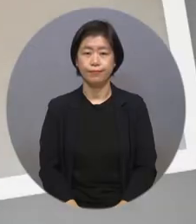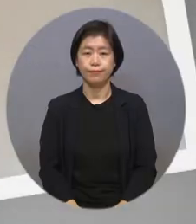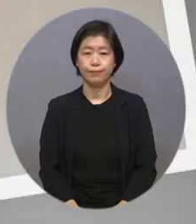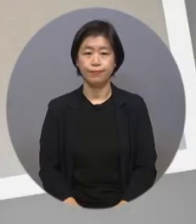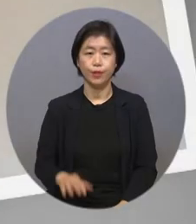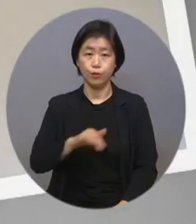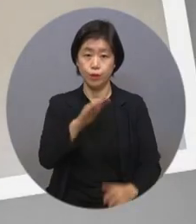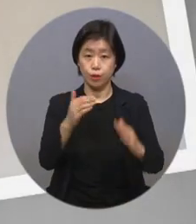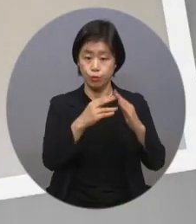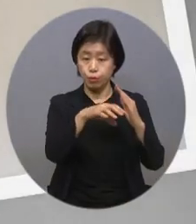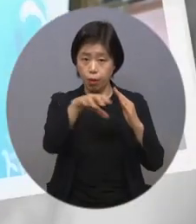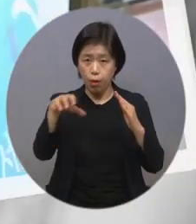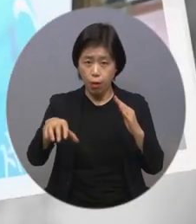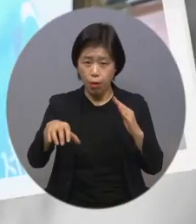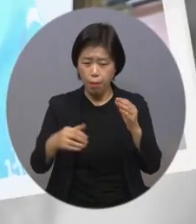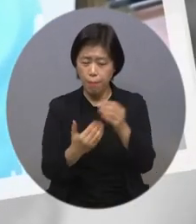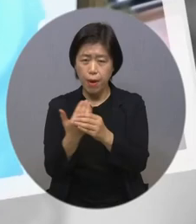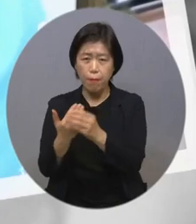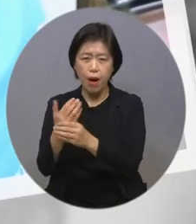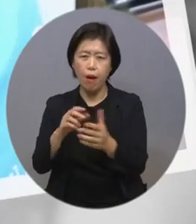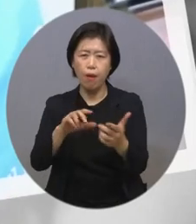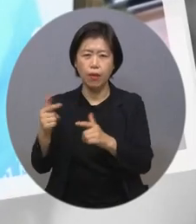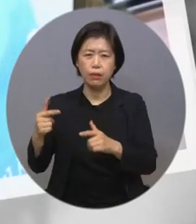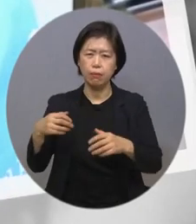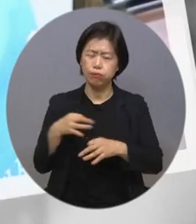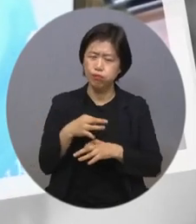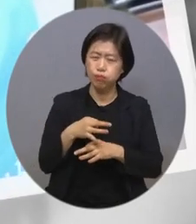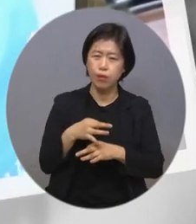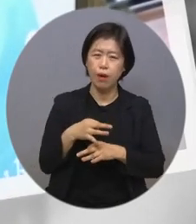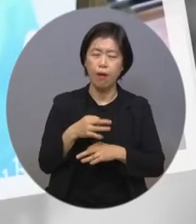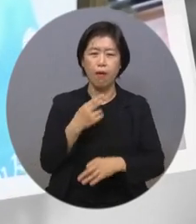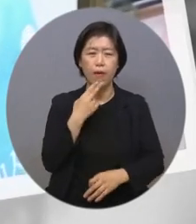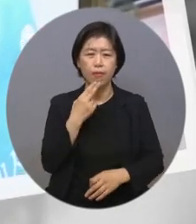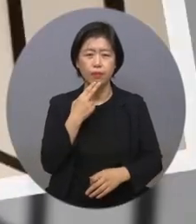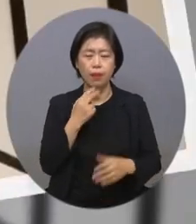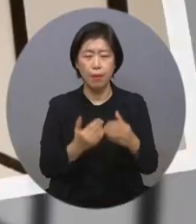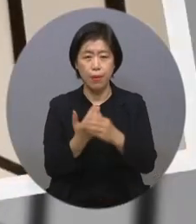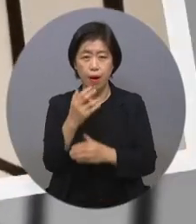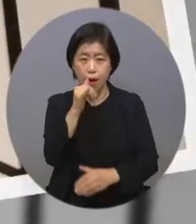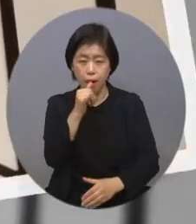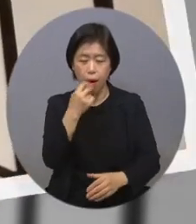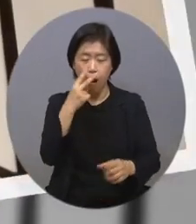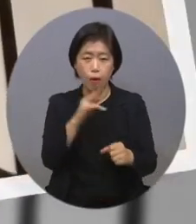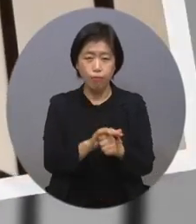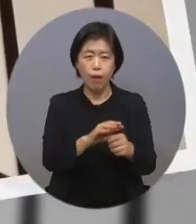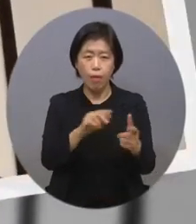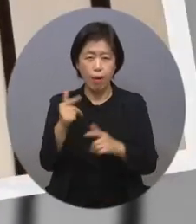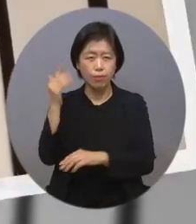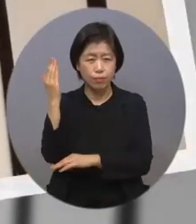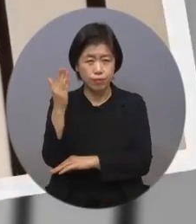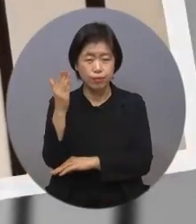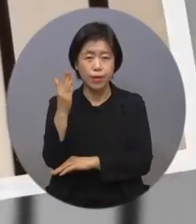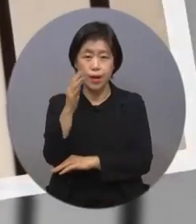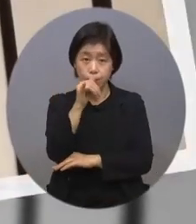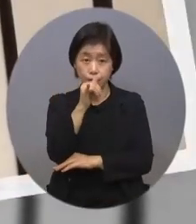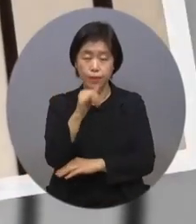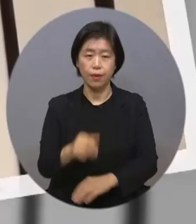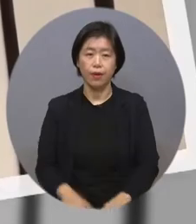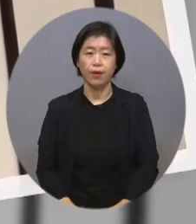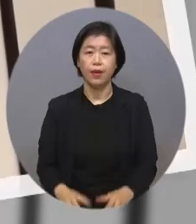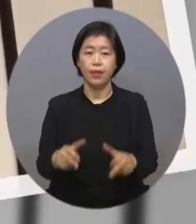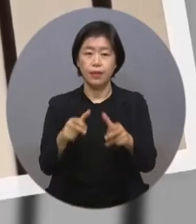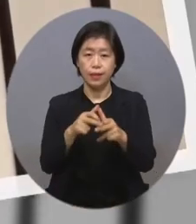우리 주변에서 일어나는 불공정한 사례부터 억울한 사연, 따뜻한 미담까지 장애인신문과 웰페어